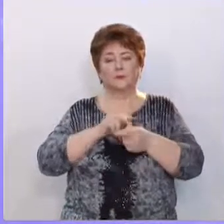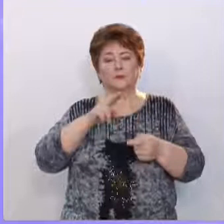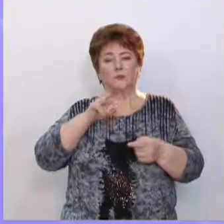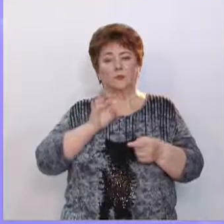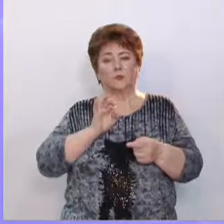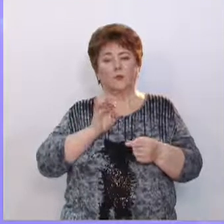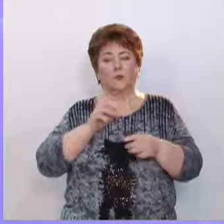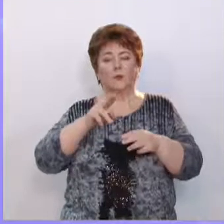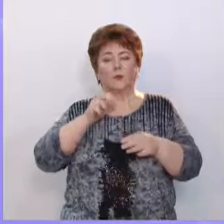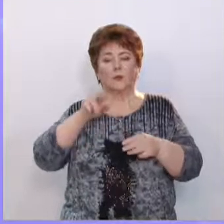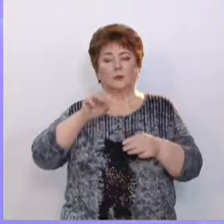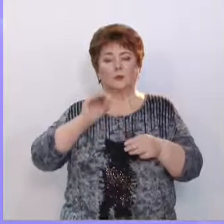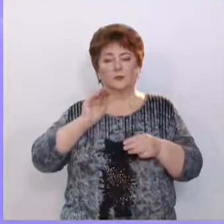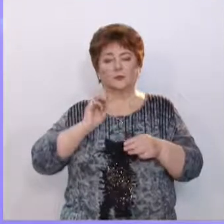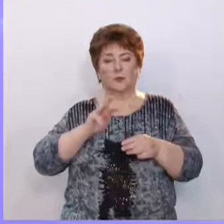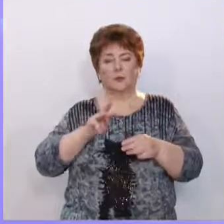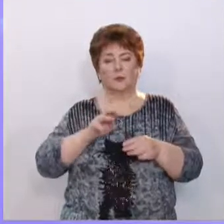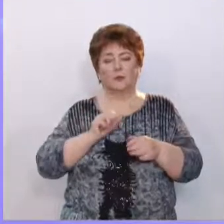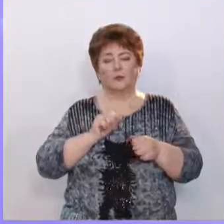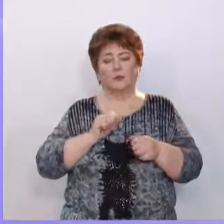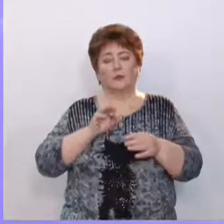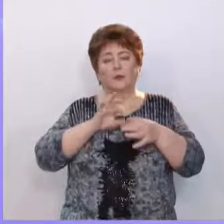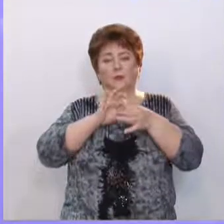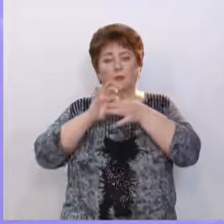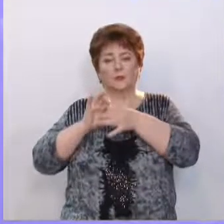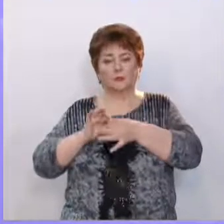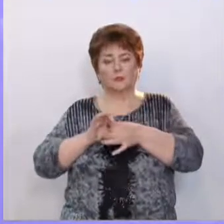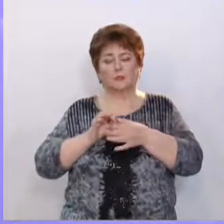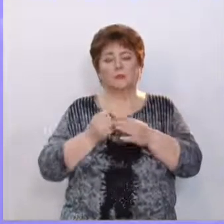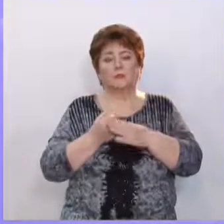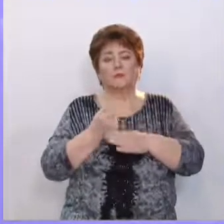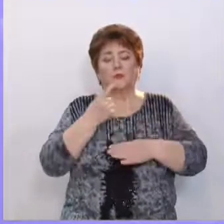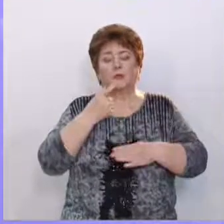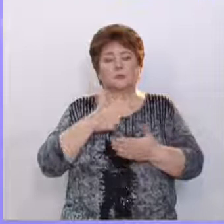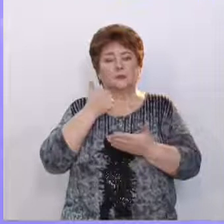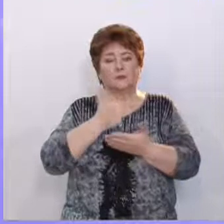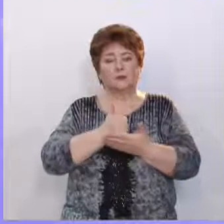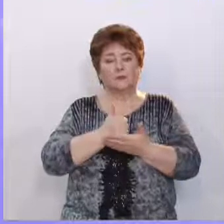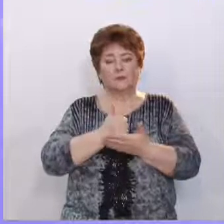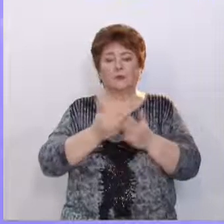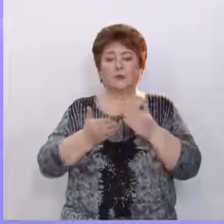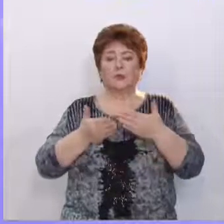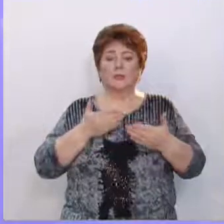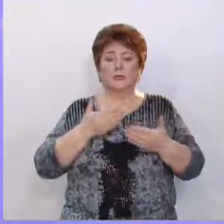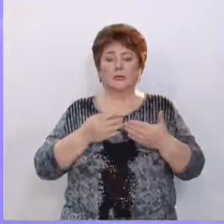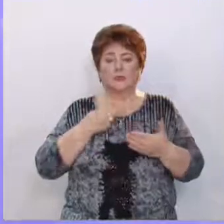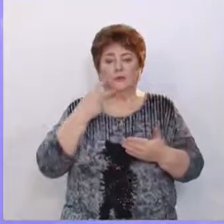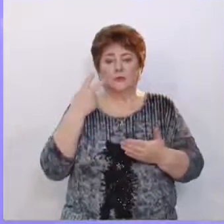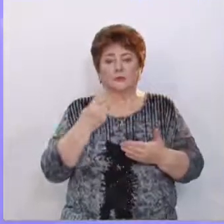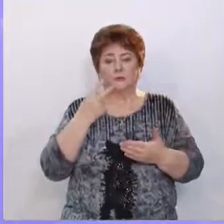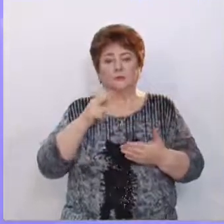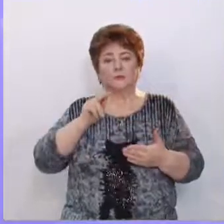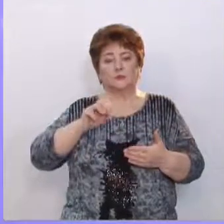изменяется по падежам, в предложении является главным или